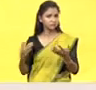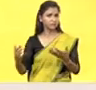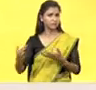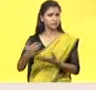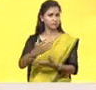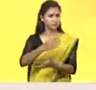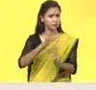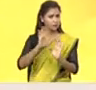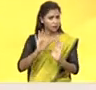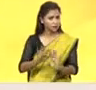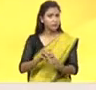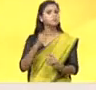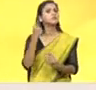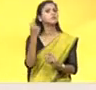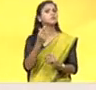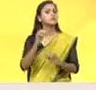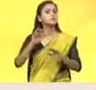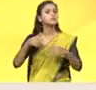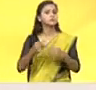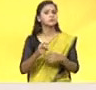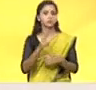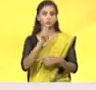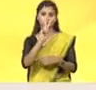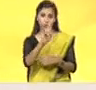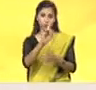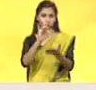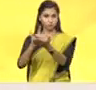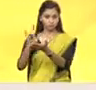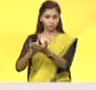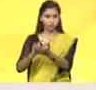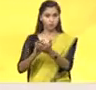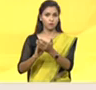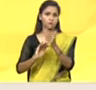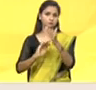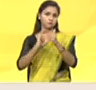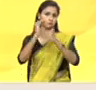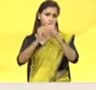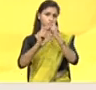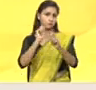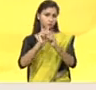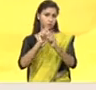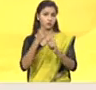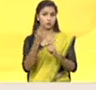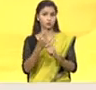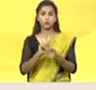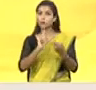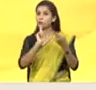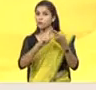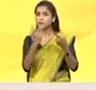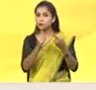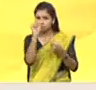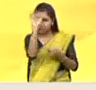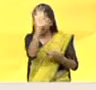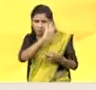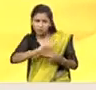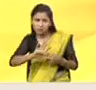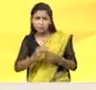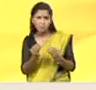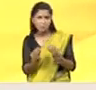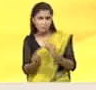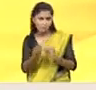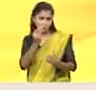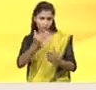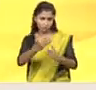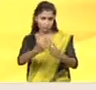आएगा, इसका उपयोग हम 2 क्षेत्रों में विकास करने के लिए करेंगे। पहला है भारत को अत्यंत सुरक्षित